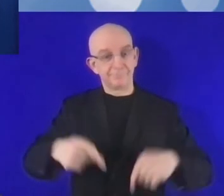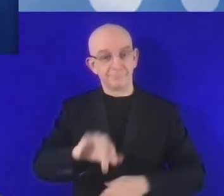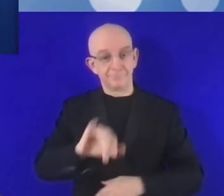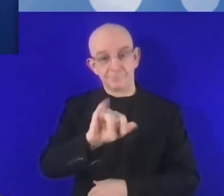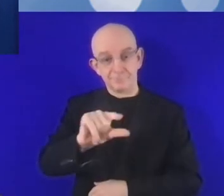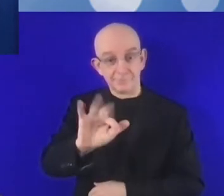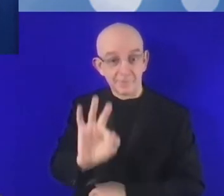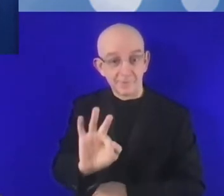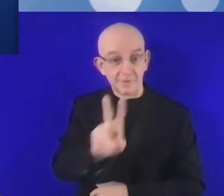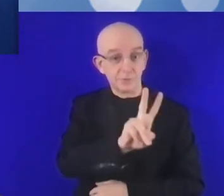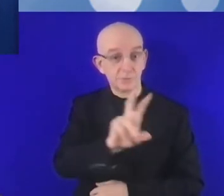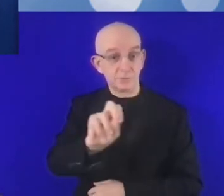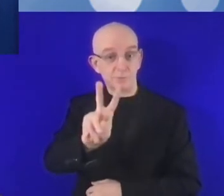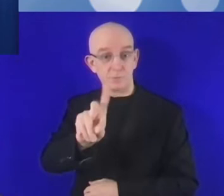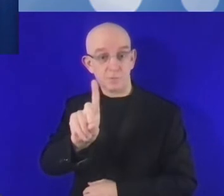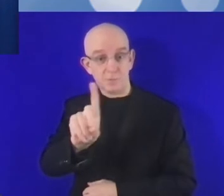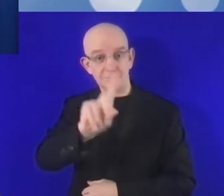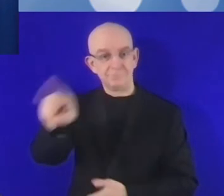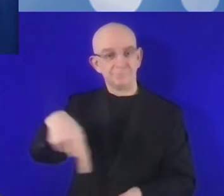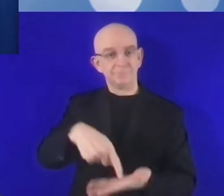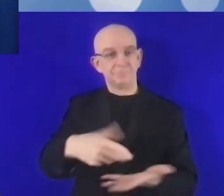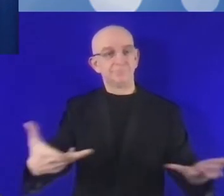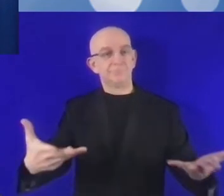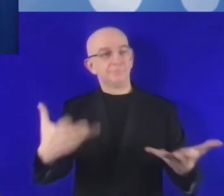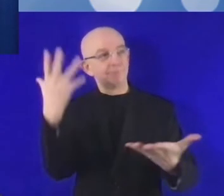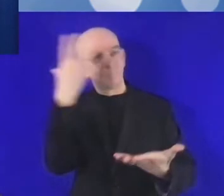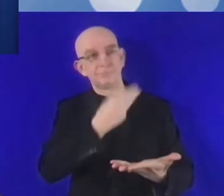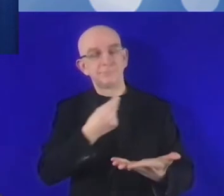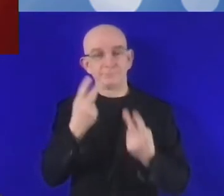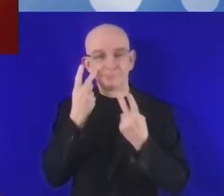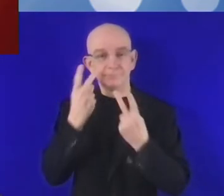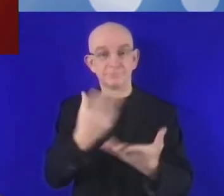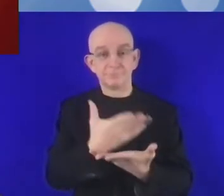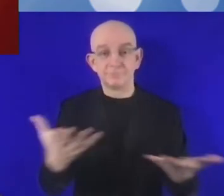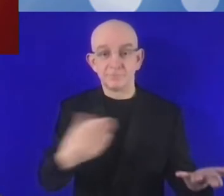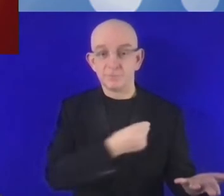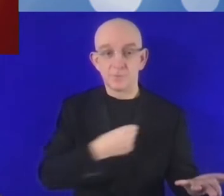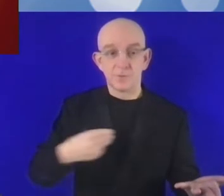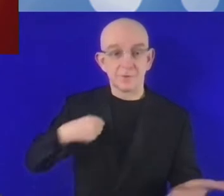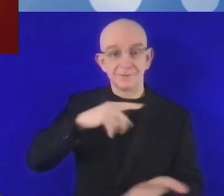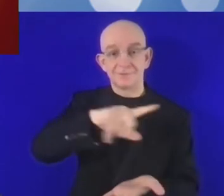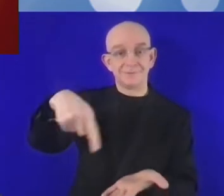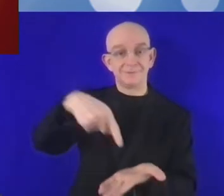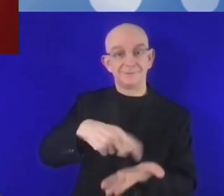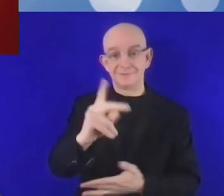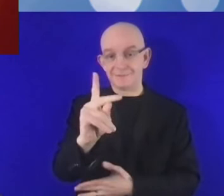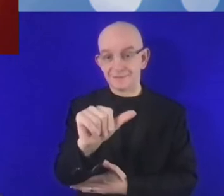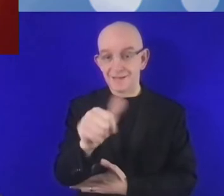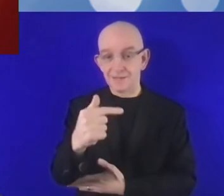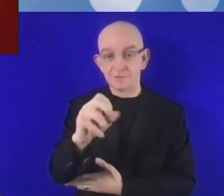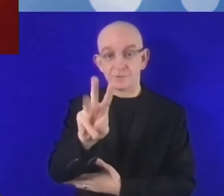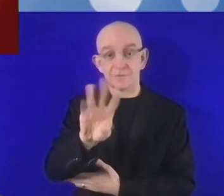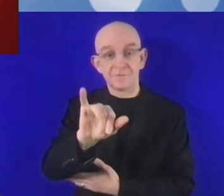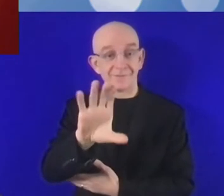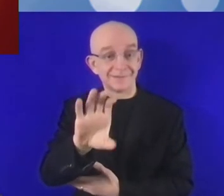À cette 16e IGF dans cette belle ville en plein développement qu'est Katowice. Je n'ai pas pu vous